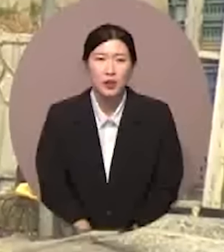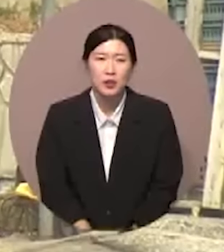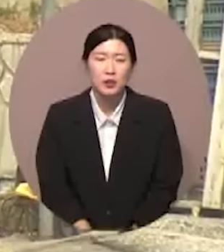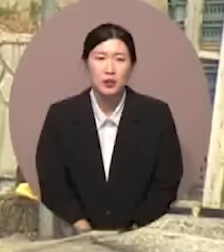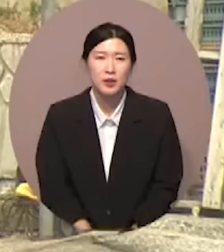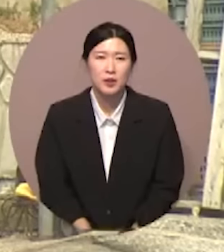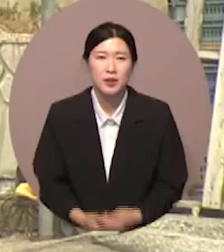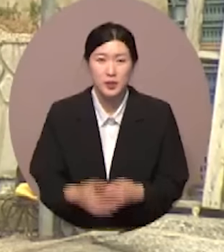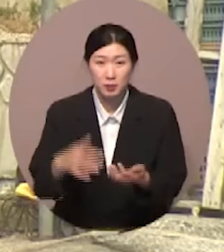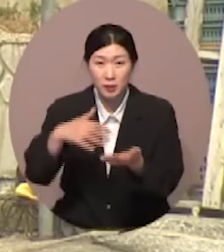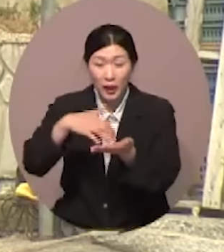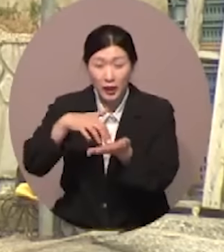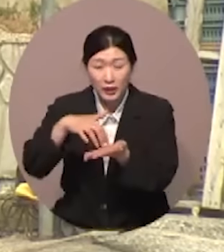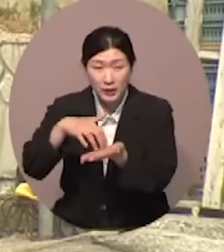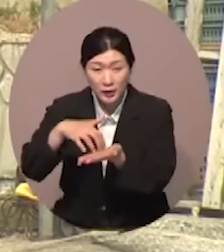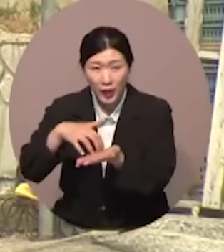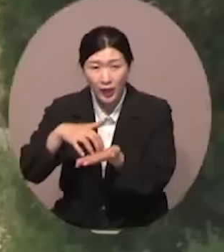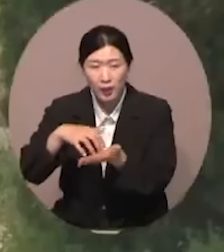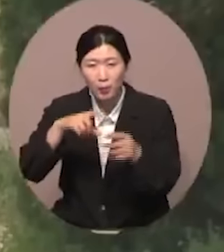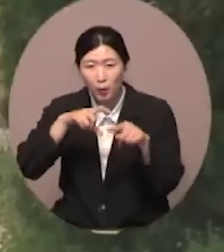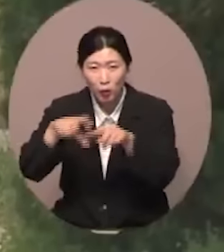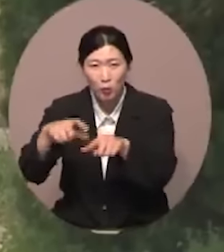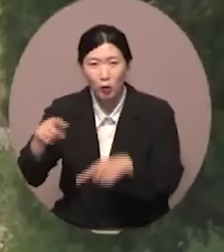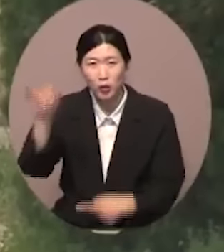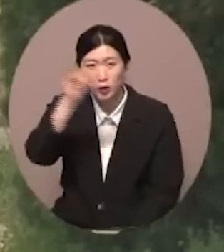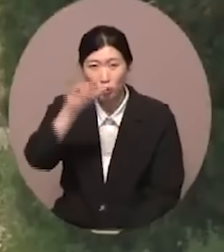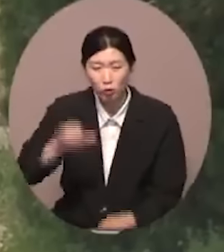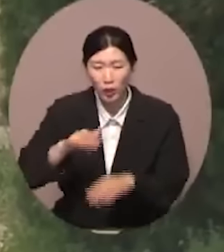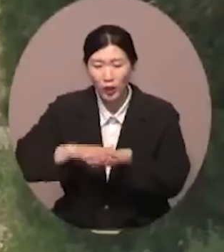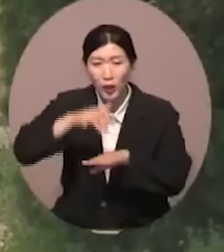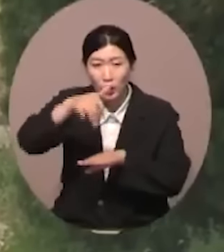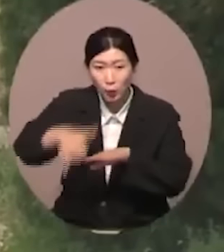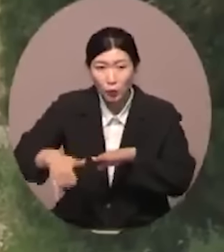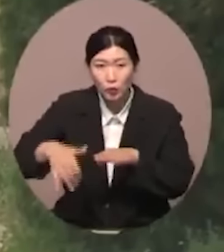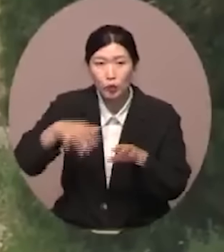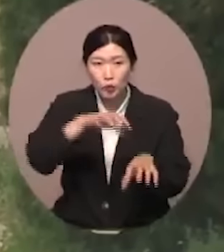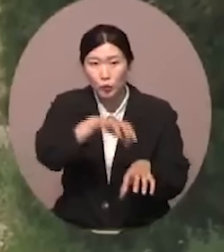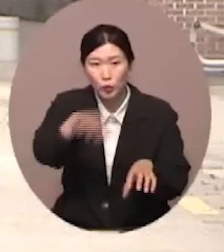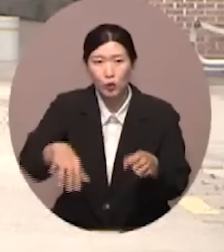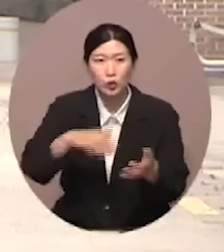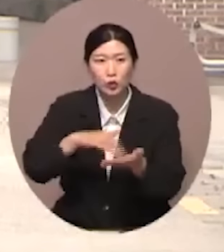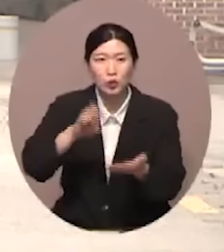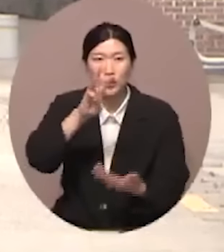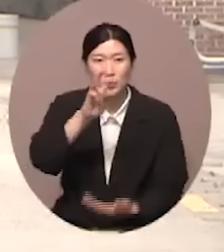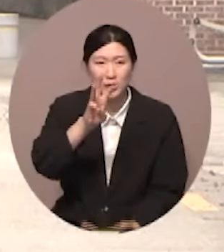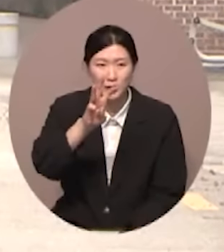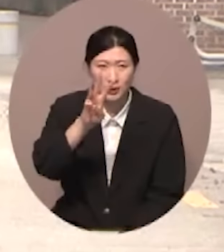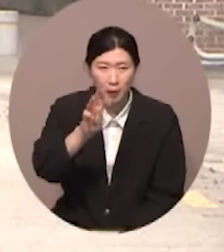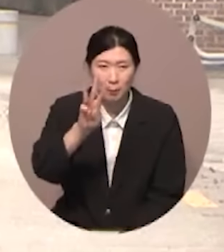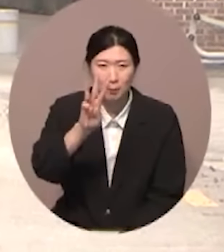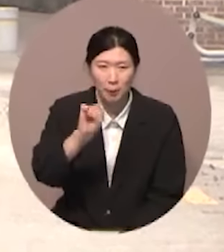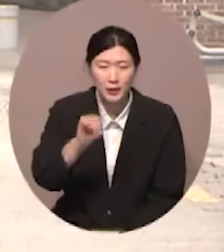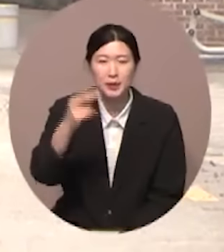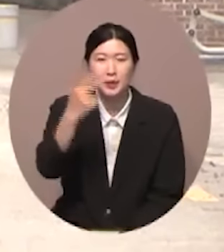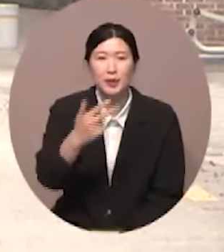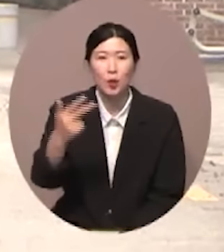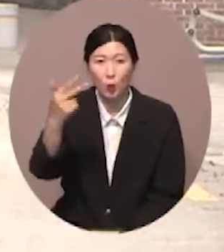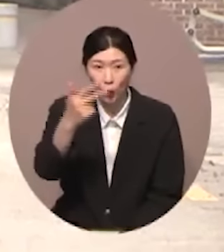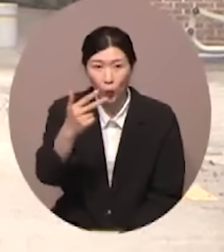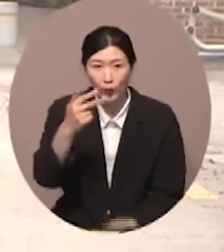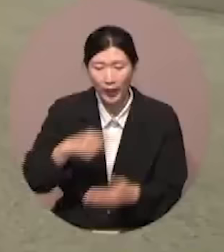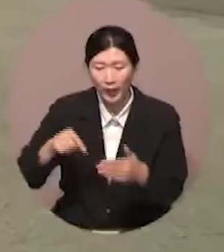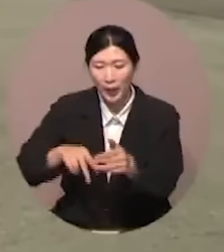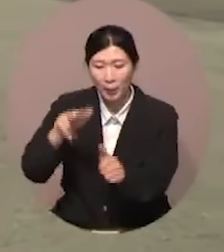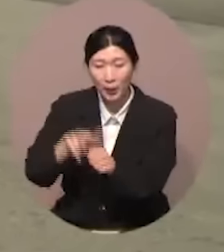현상, 통계로도 드러납니다. 전국에 있는 농촌 3만 7천여 곳 가운데 70%가 넘는 마을에 마트가